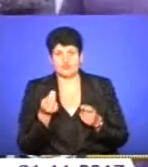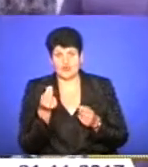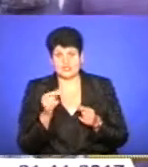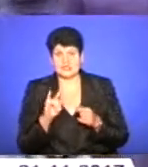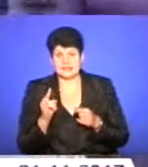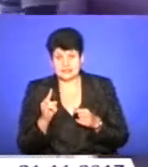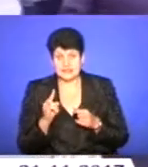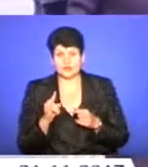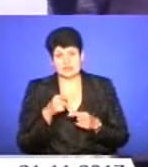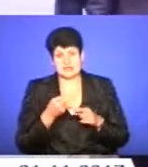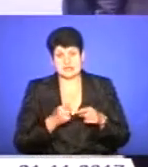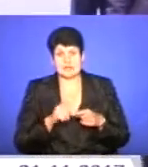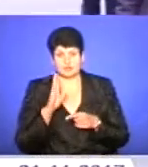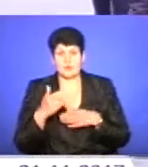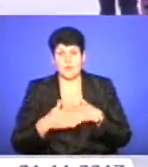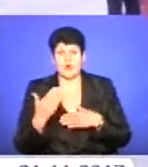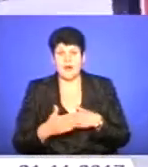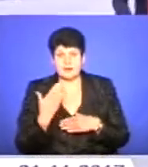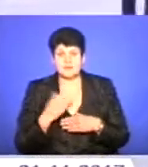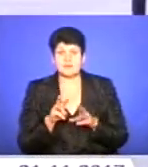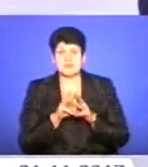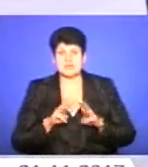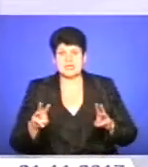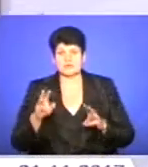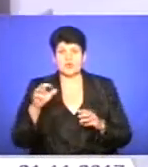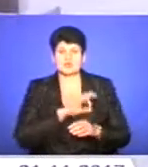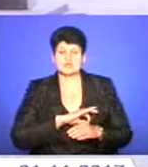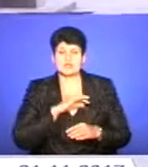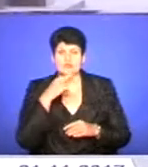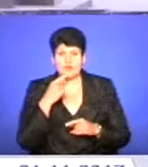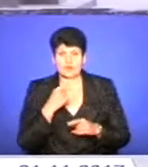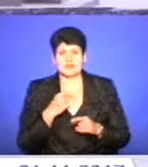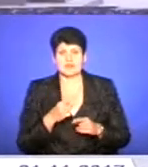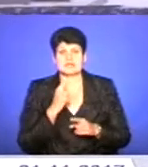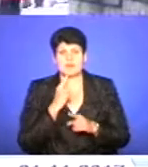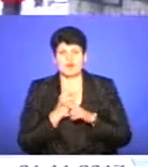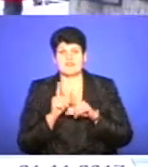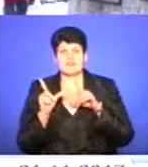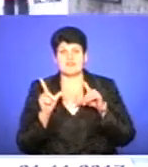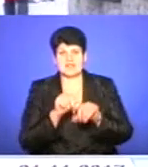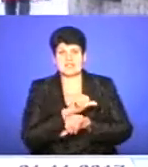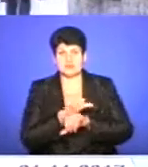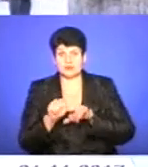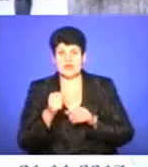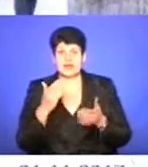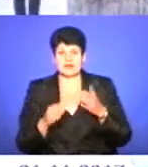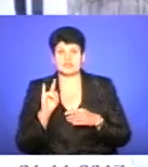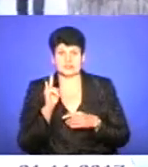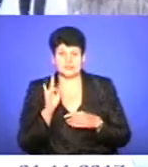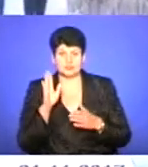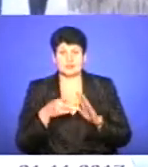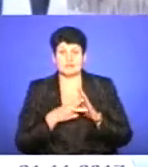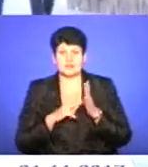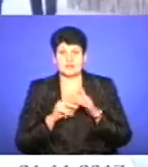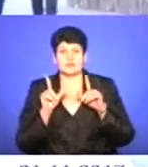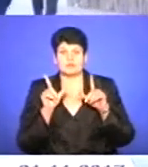йому загрожує покарання. У Міністерстві юстиції пропонують заборонити боржникові виїзд за кордон. А якщо дитина плануватиме поїздку за